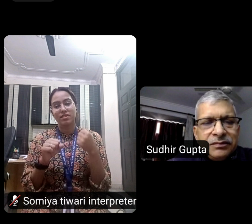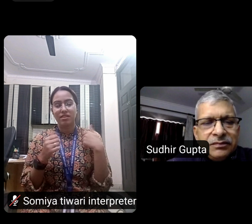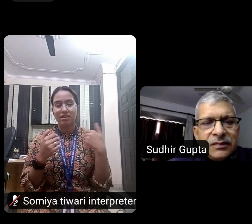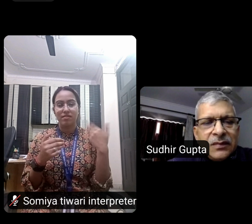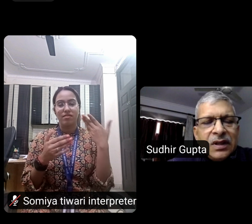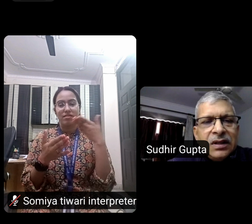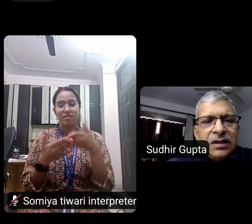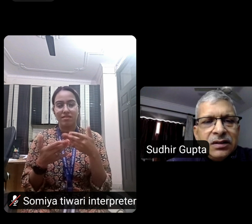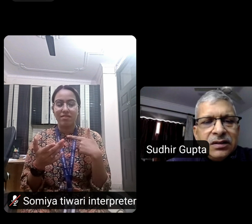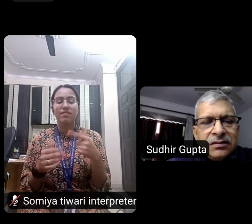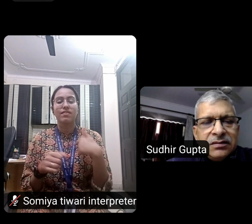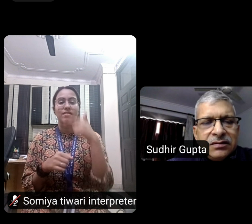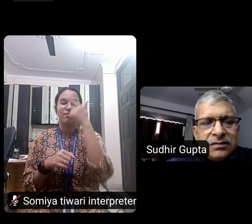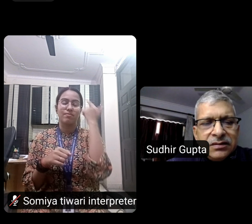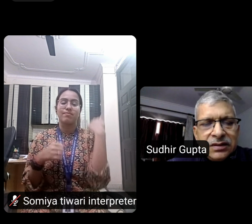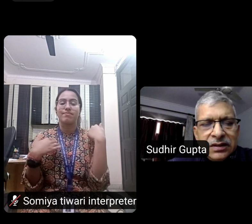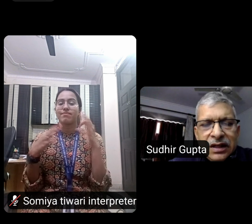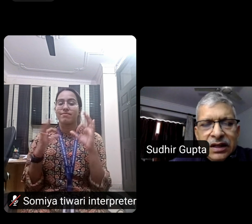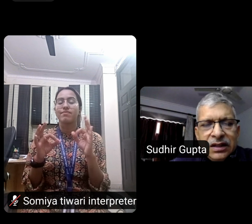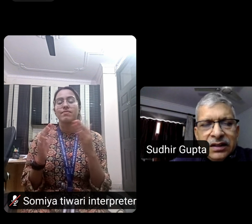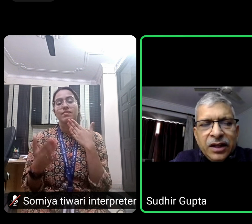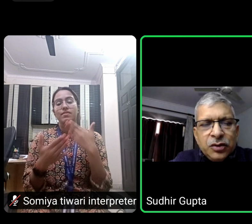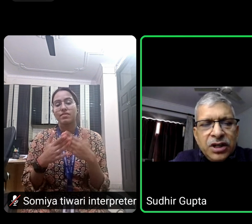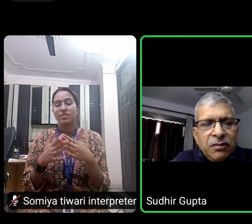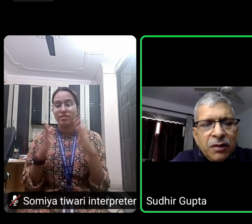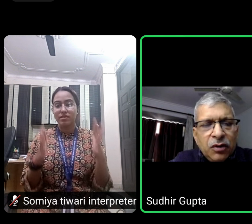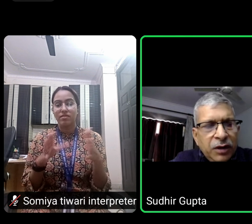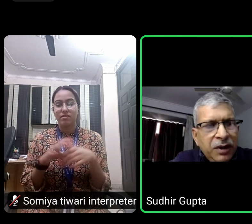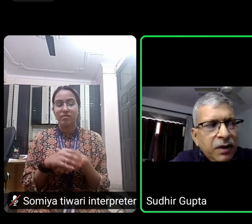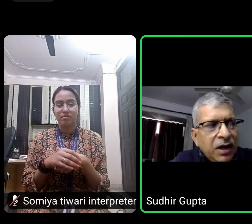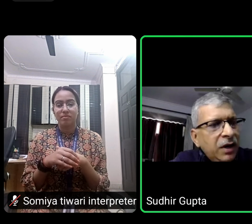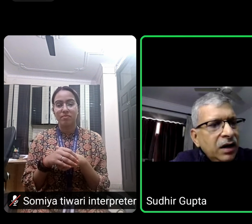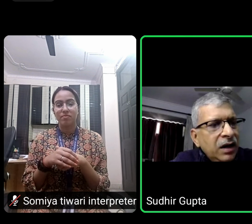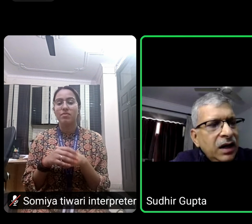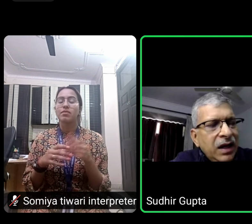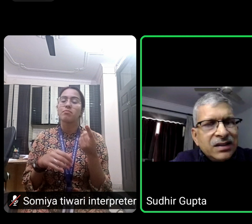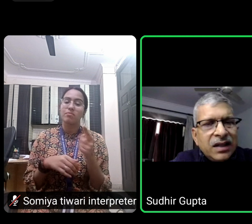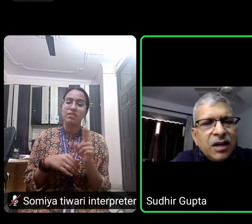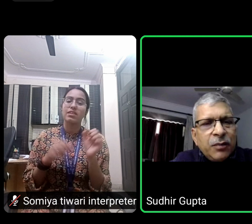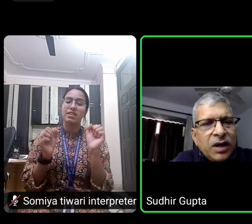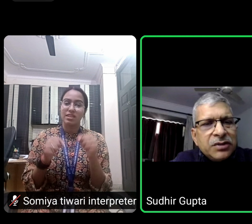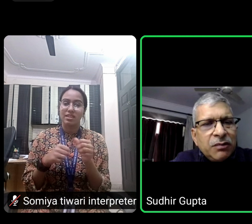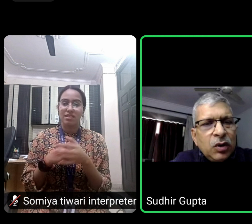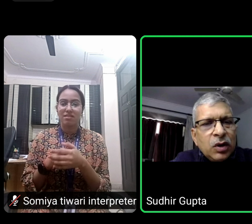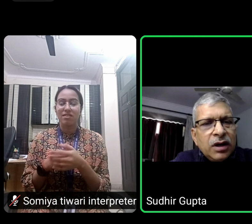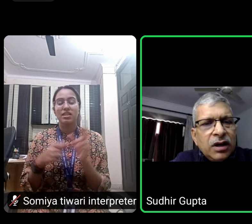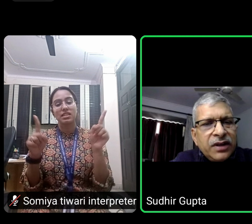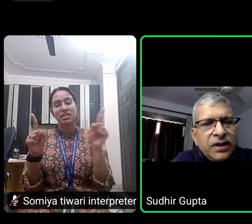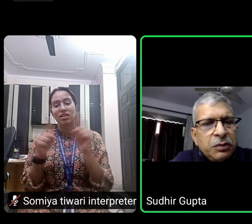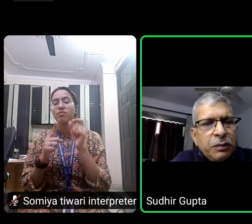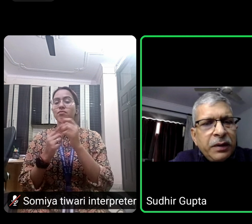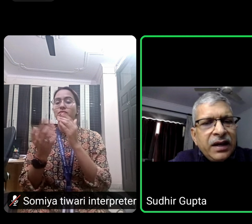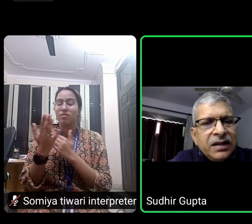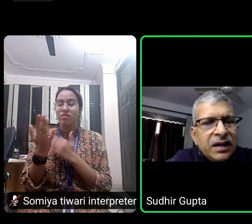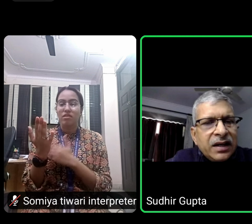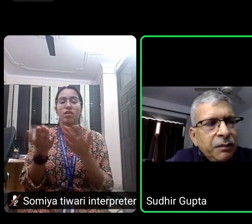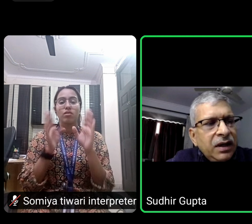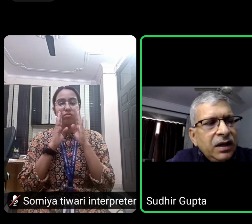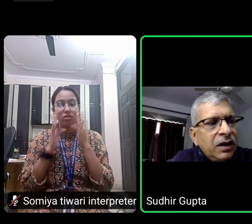सो थैंक यू सो मच। थैंक यू जी, हम आपको फिर भी बार बार इस तरह के प्रोग्राम्स हम लोग फेसबुक